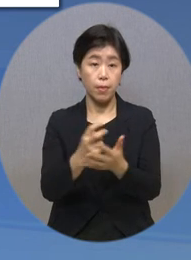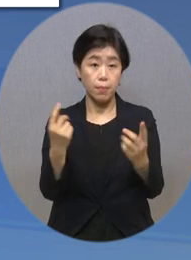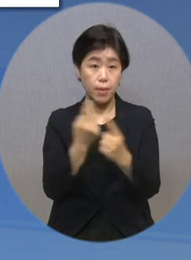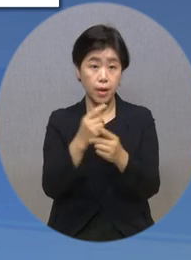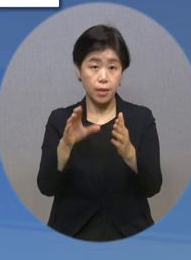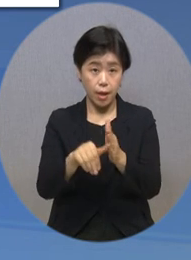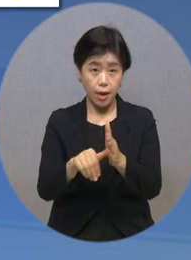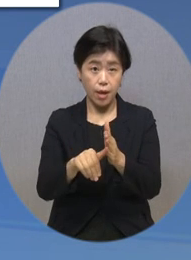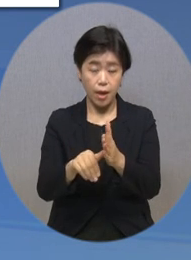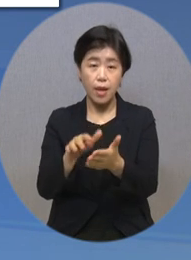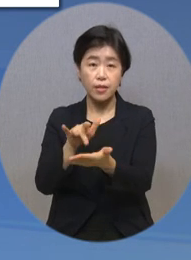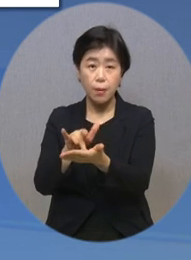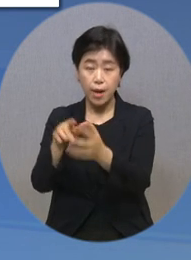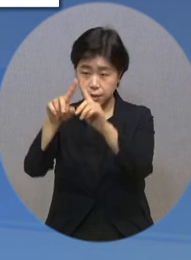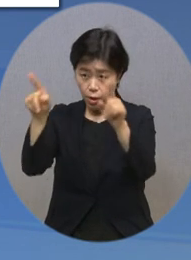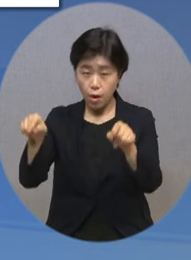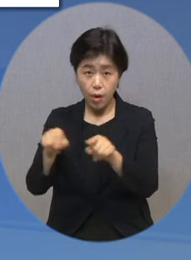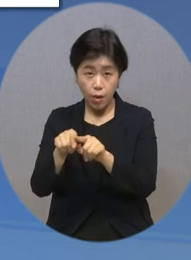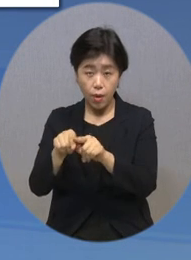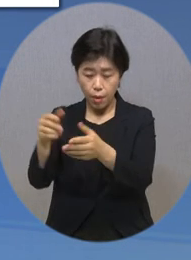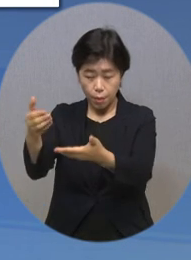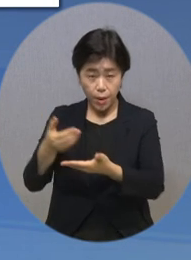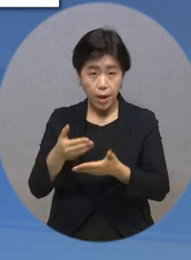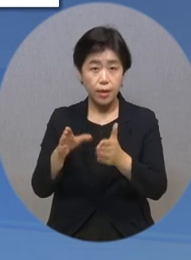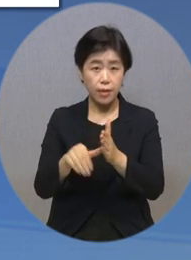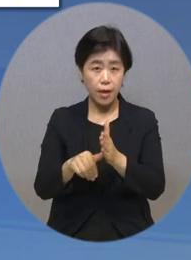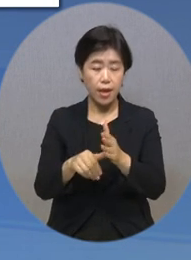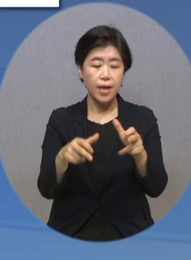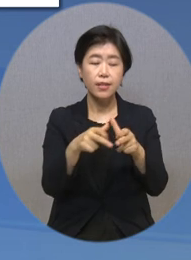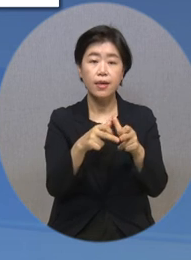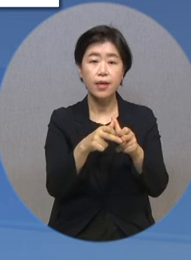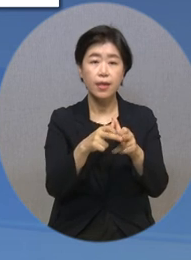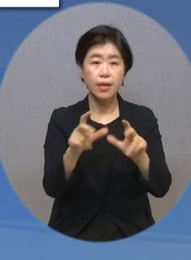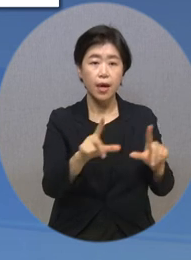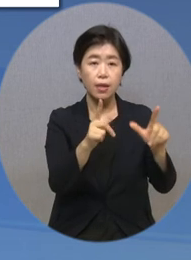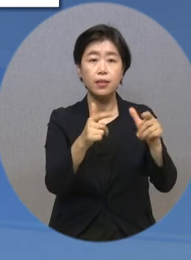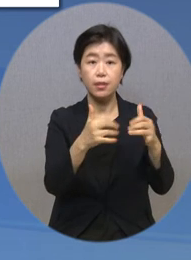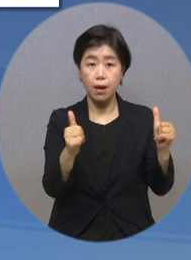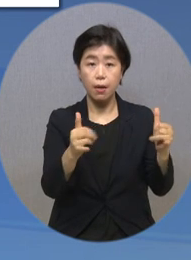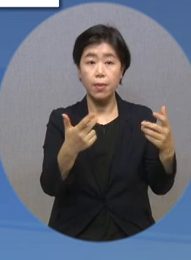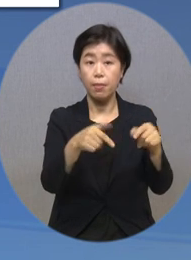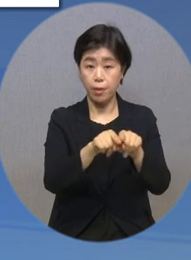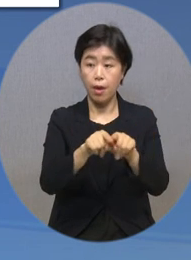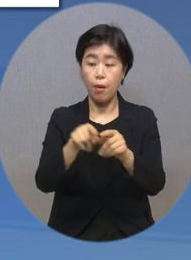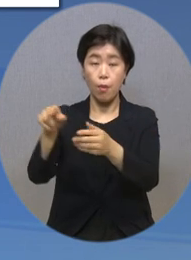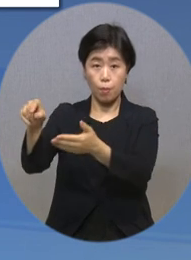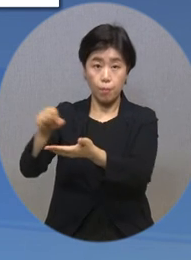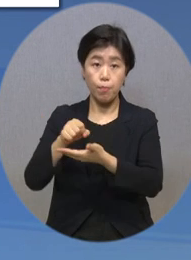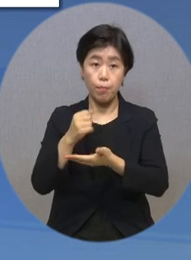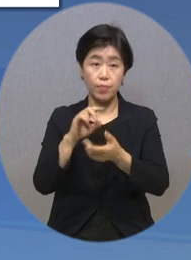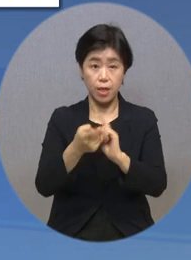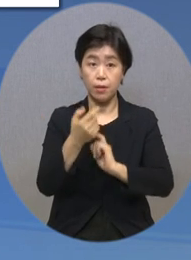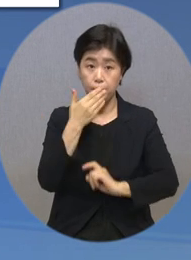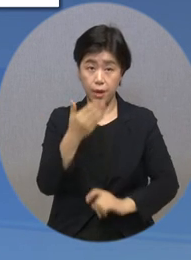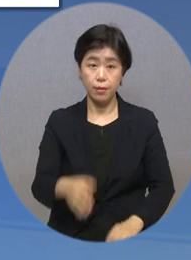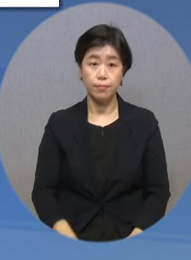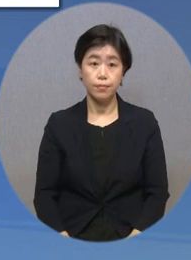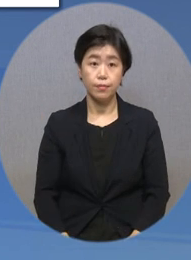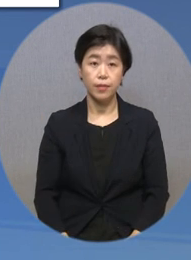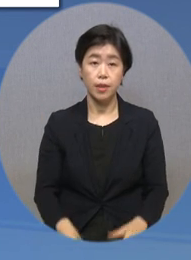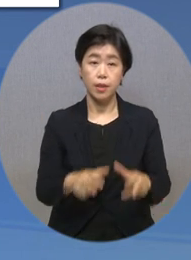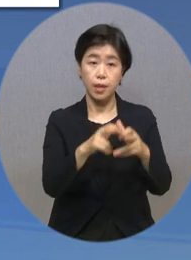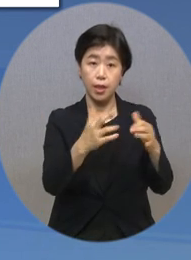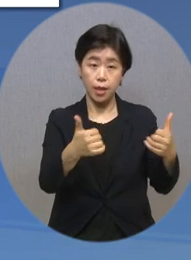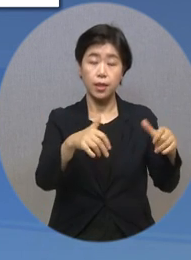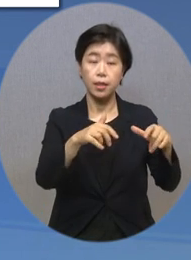처방전 대리 수령자의 범위에 장애인 거주시설에 근무하는 사람을 추가하도록 했습니다. 이를 통해 장애인 거주시설에서